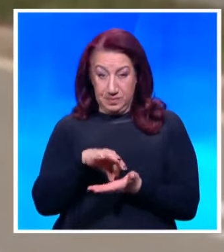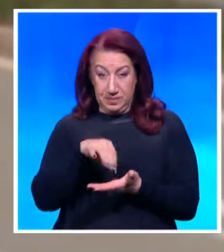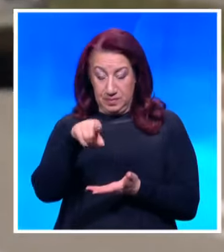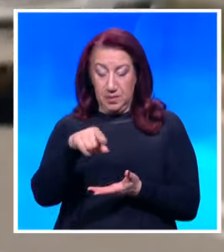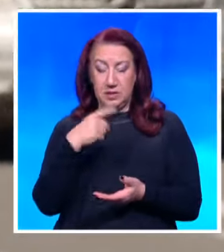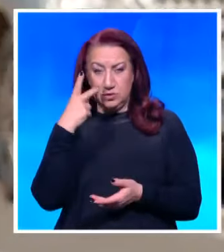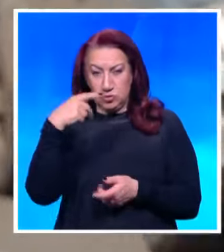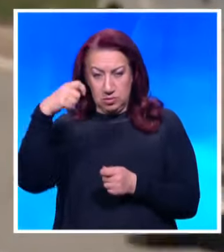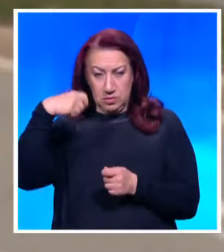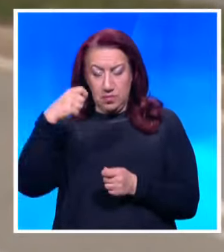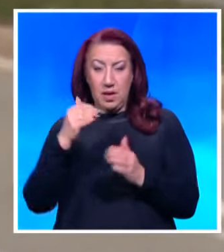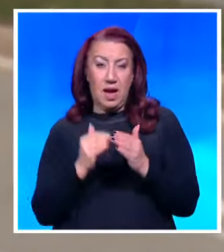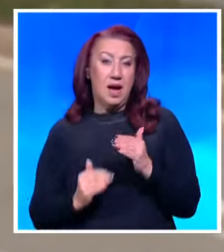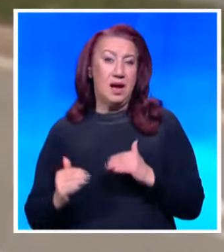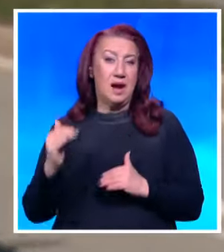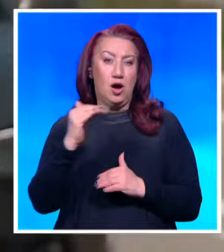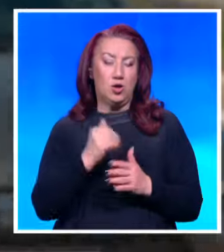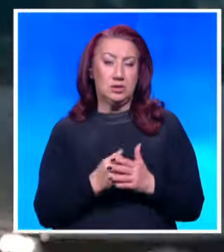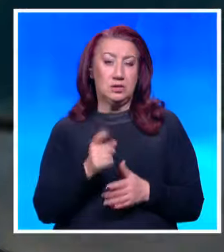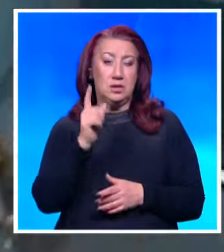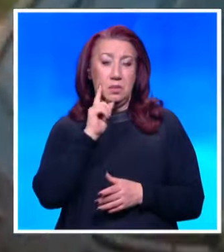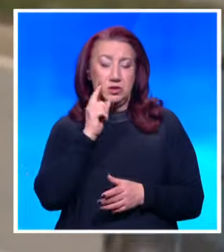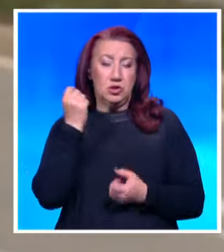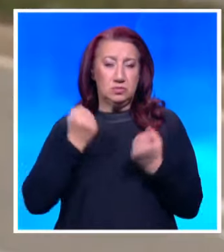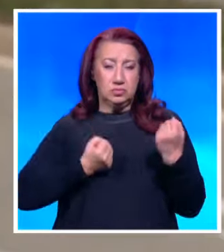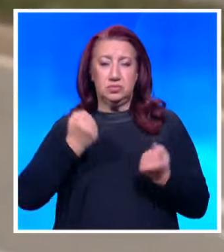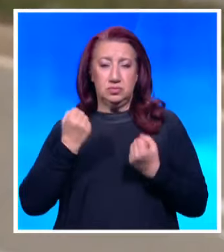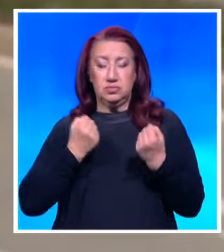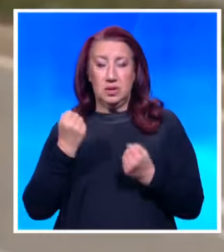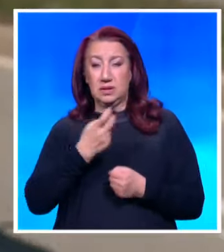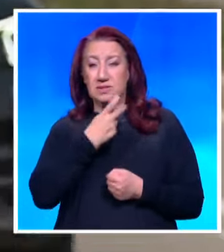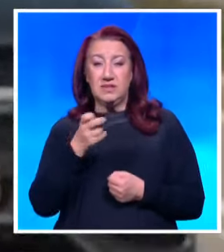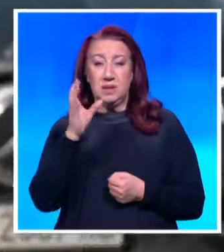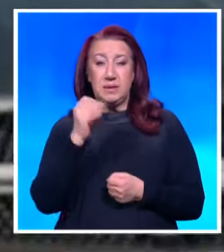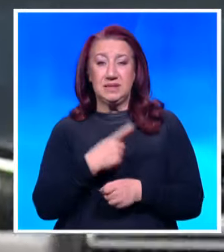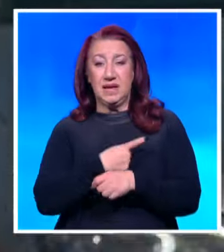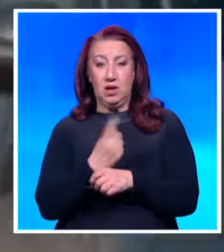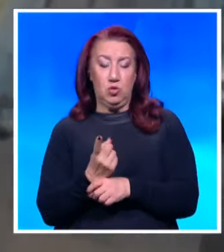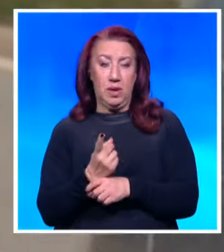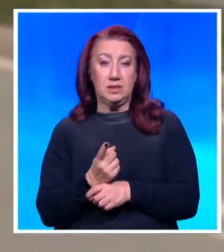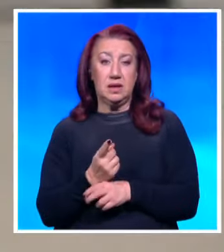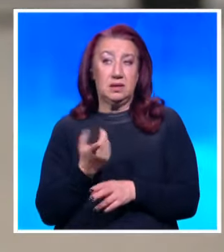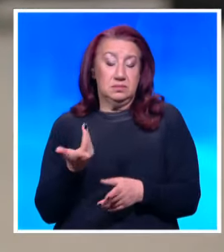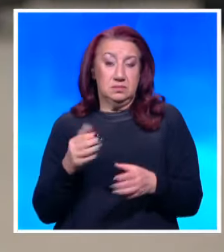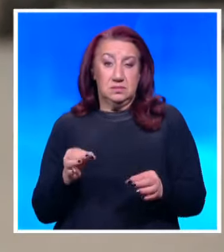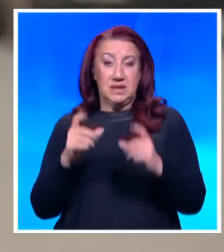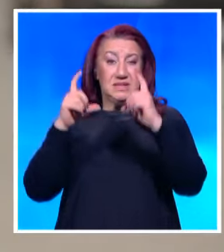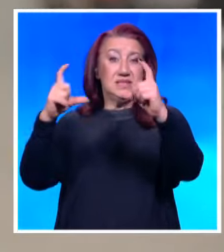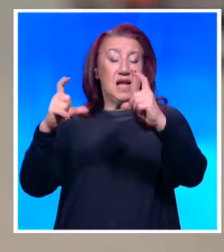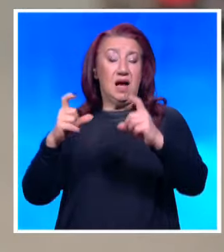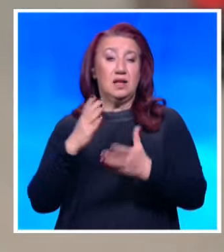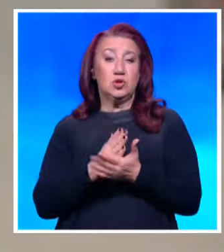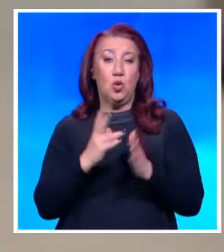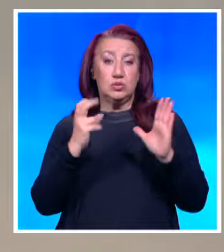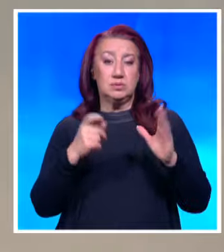от рекордите за тази година. Мъж е минал с близо 250 км в час при ограничение от 80. Времето за